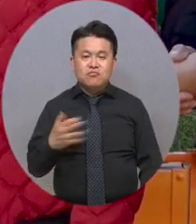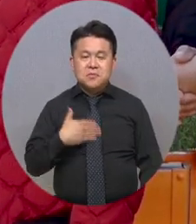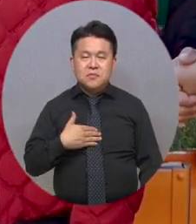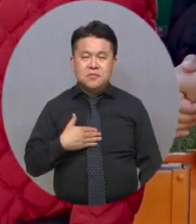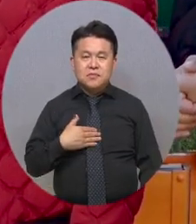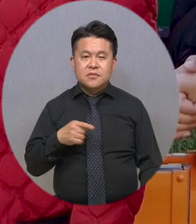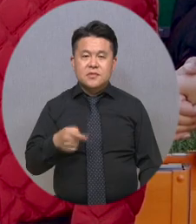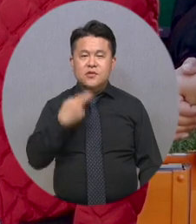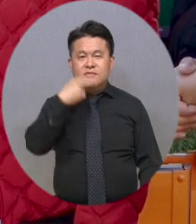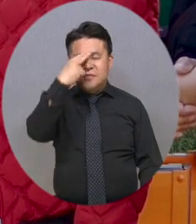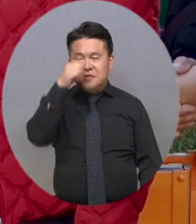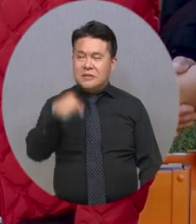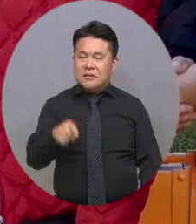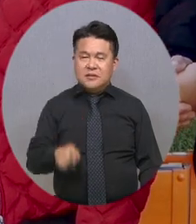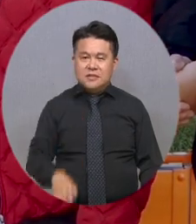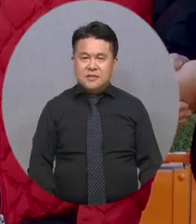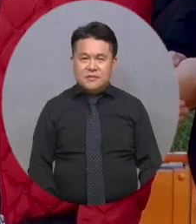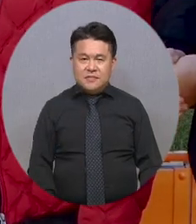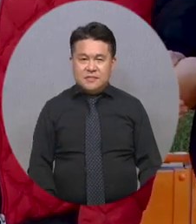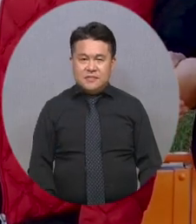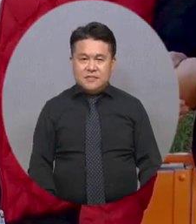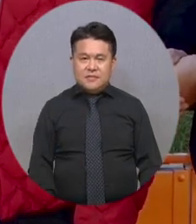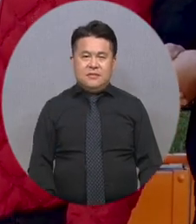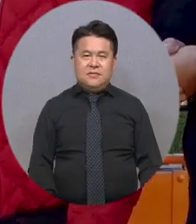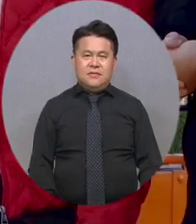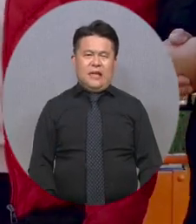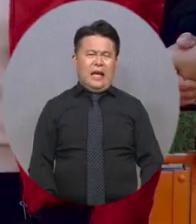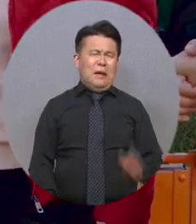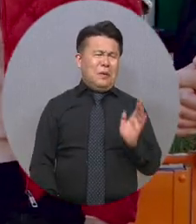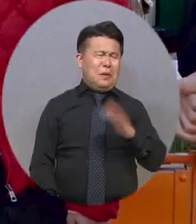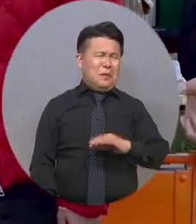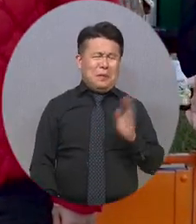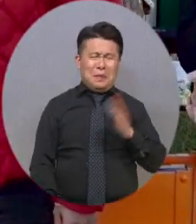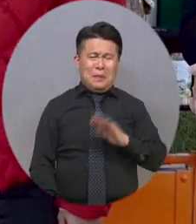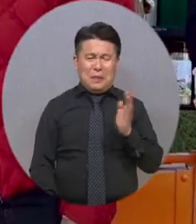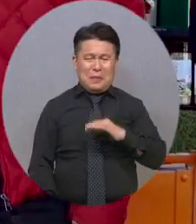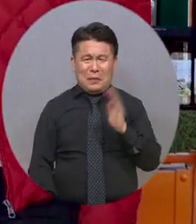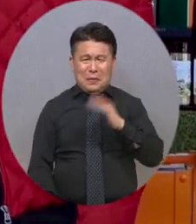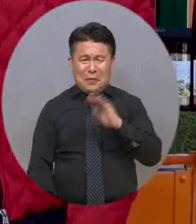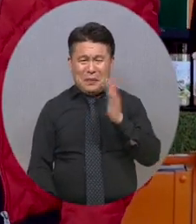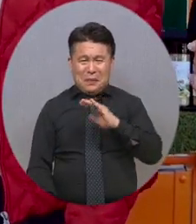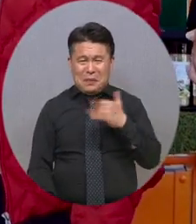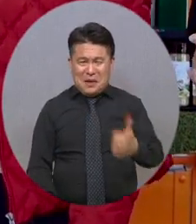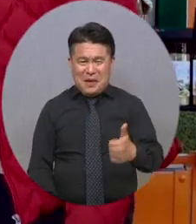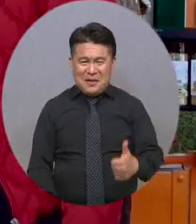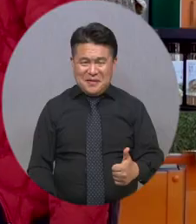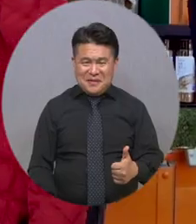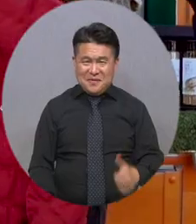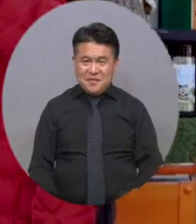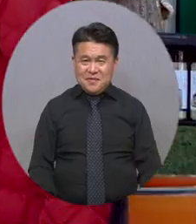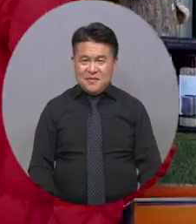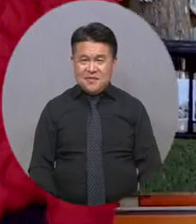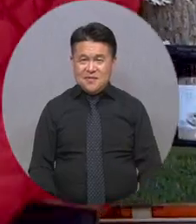아, 근데. 알코올이 있어요? 아, 지겨진다, 이게.